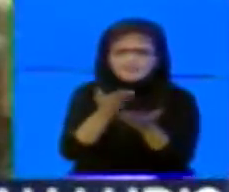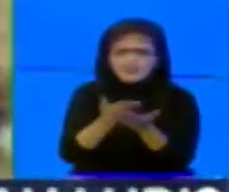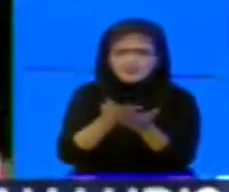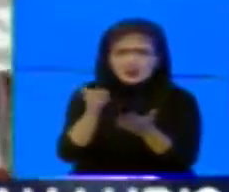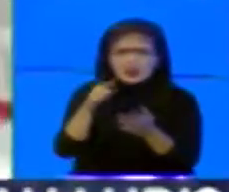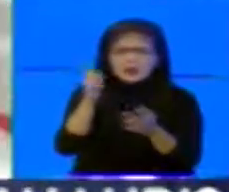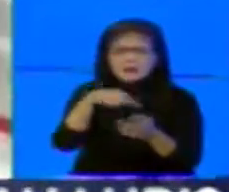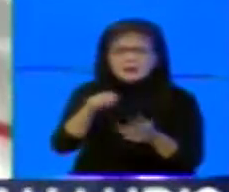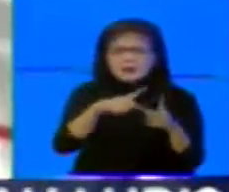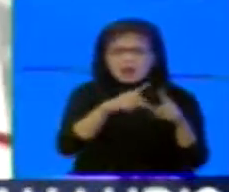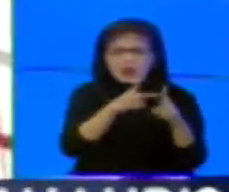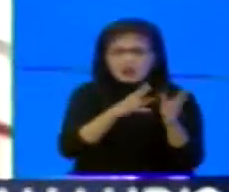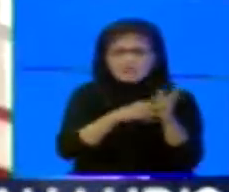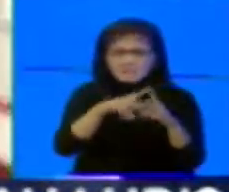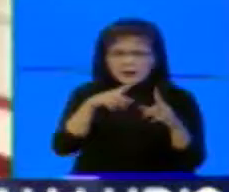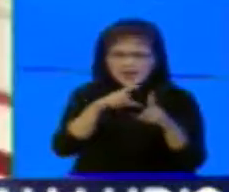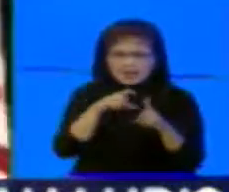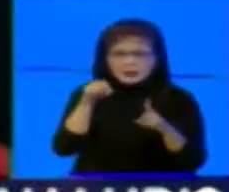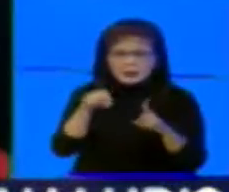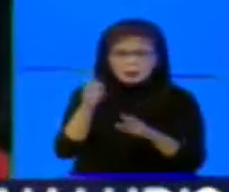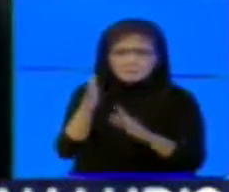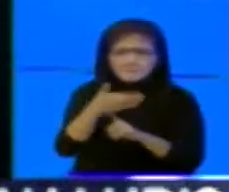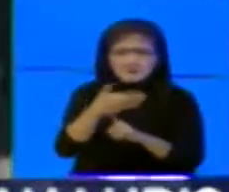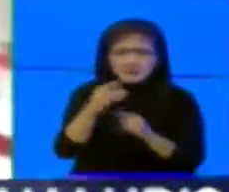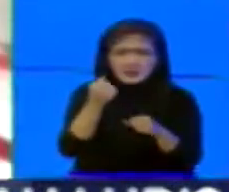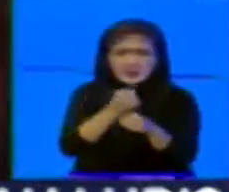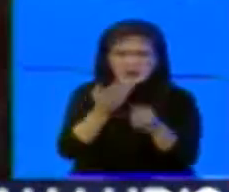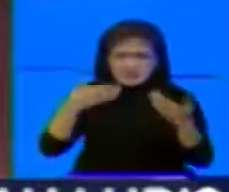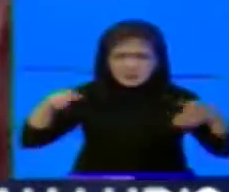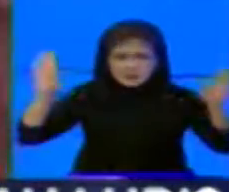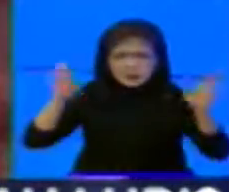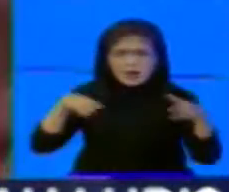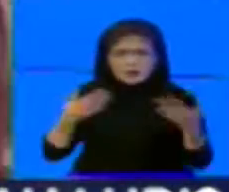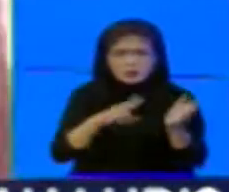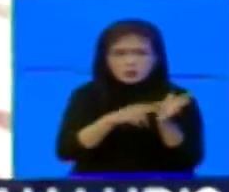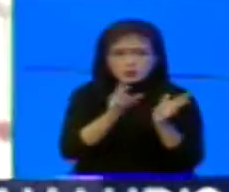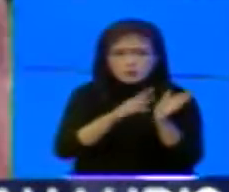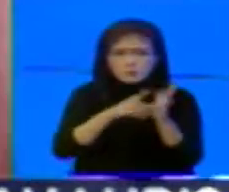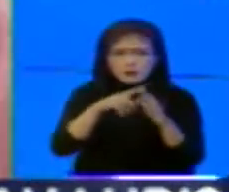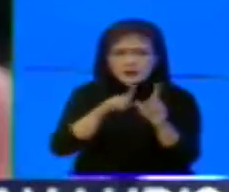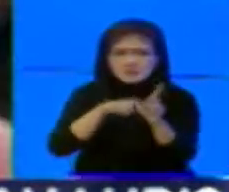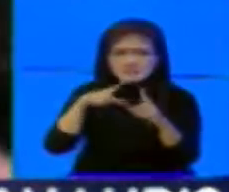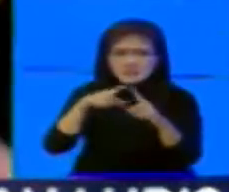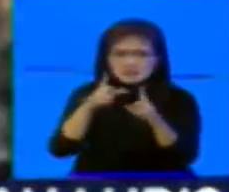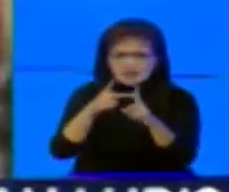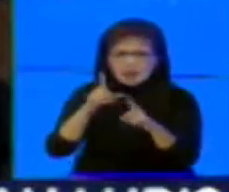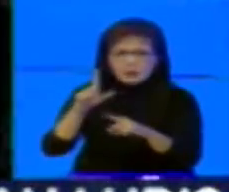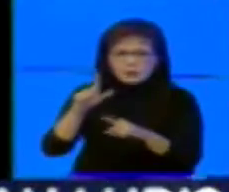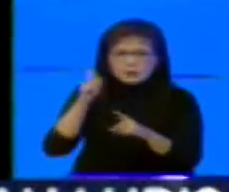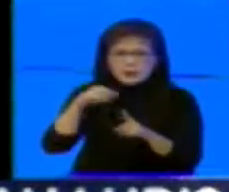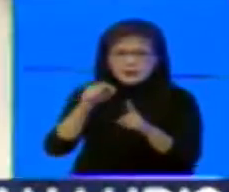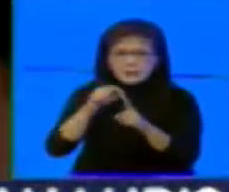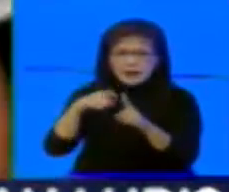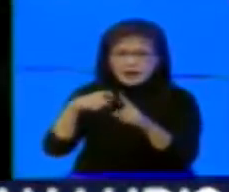date 4 Ria dari dari patroli Patria dari partai Gerindra atau nurmansjah Lubis dari PKS untuk